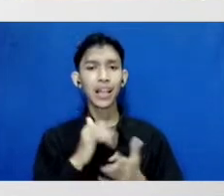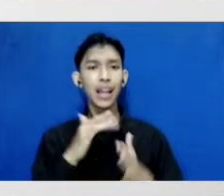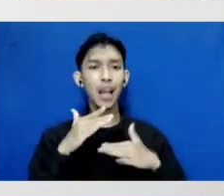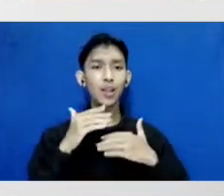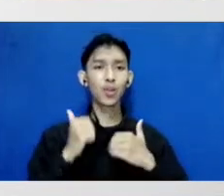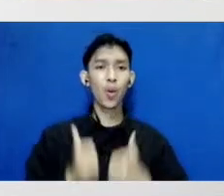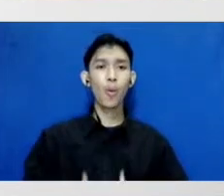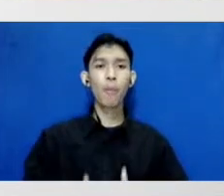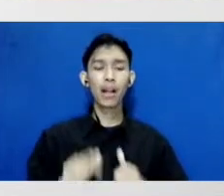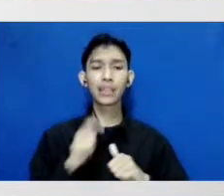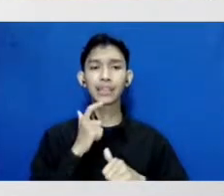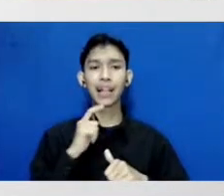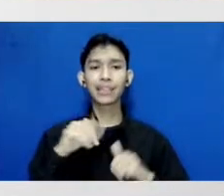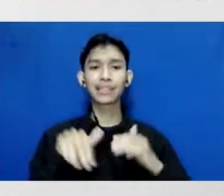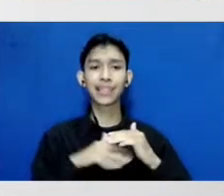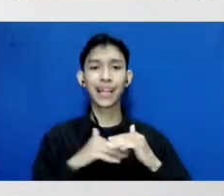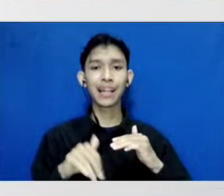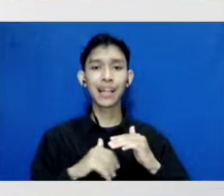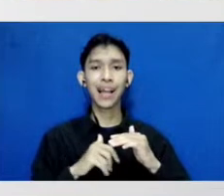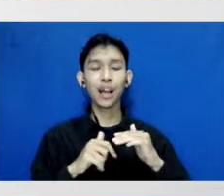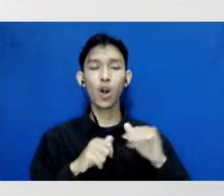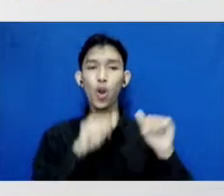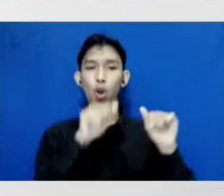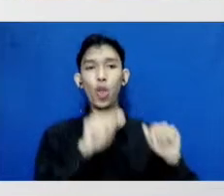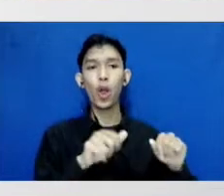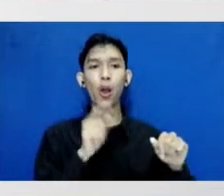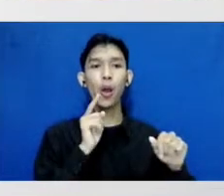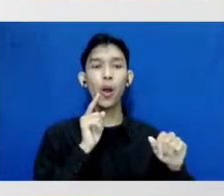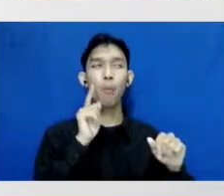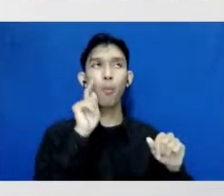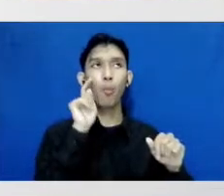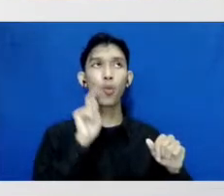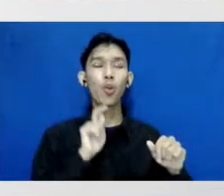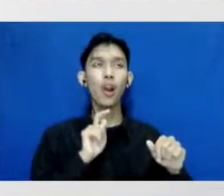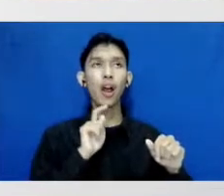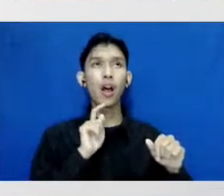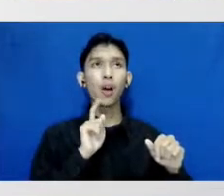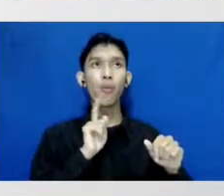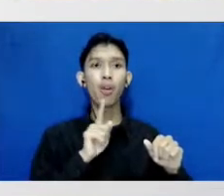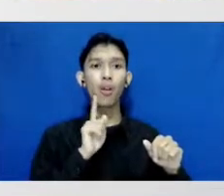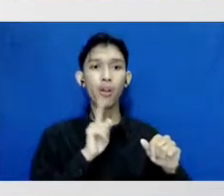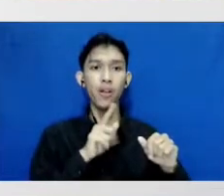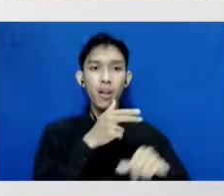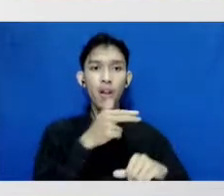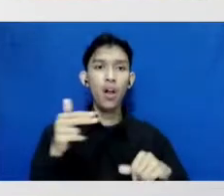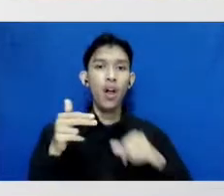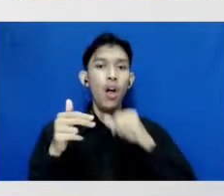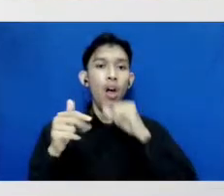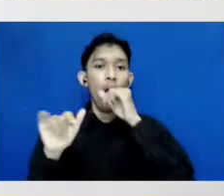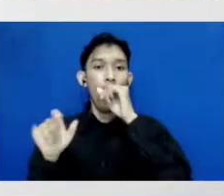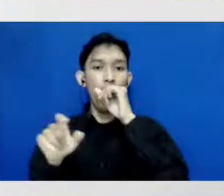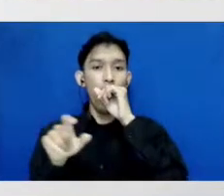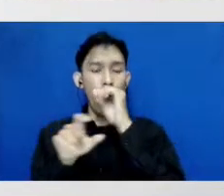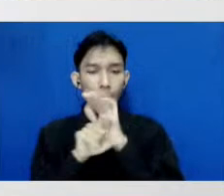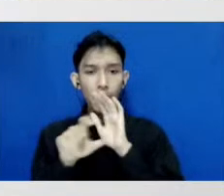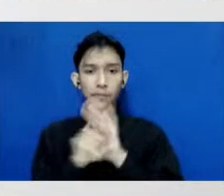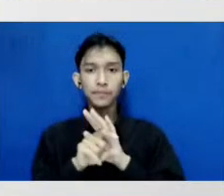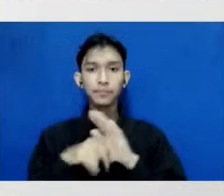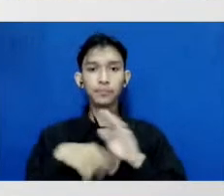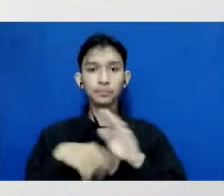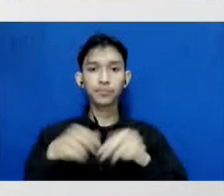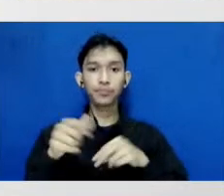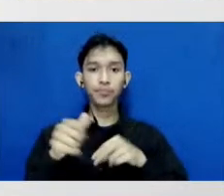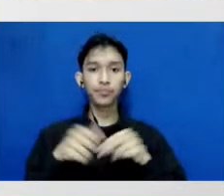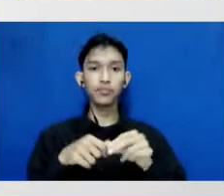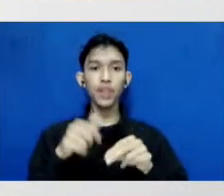terkait dengan standar konten yang dianggap pornografi di Indonesia. Terkait market, sebagai contoh, masyarakat di Indonesia saat